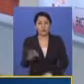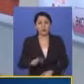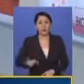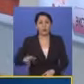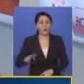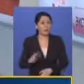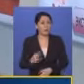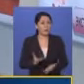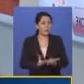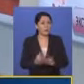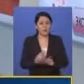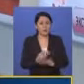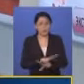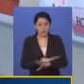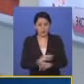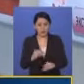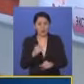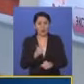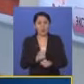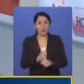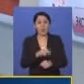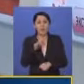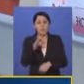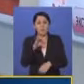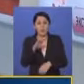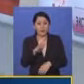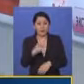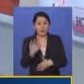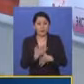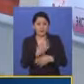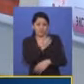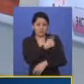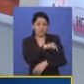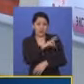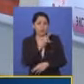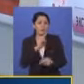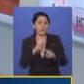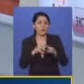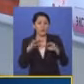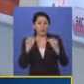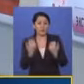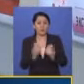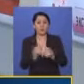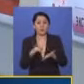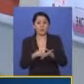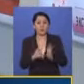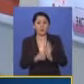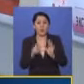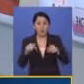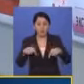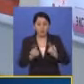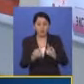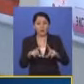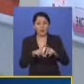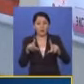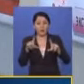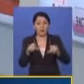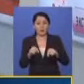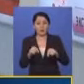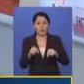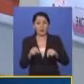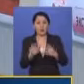ақша жұмсамайтын жағдайларды жасадық. Паллиативтік көмек мерекелік күтімі палаталарында қосымша аштық. Оңалту орталығы стационар және